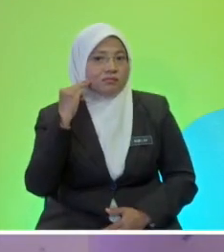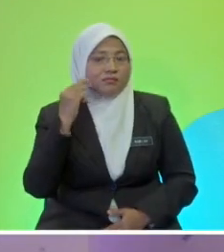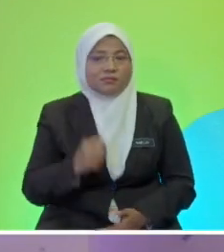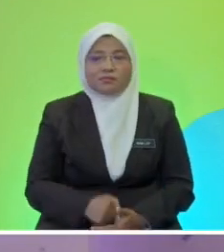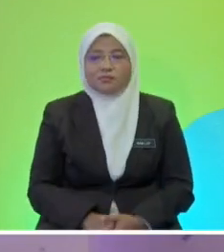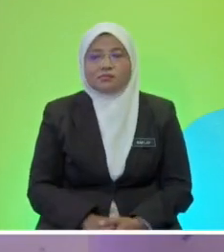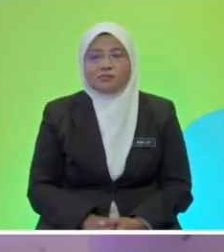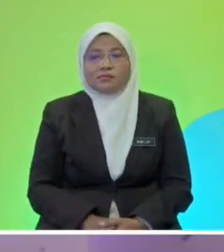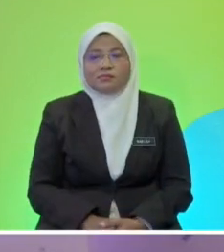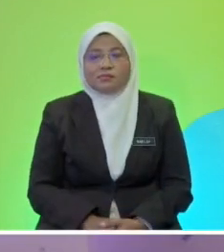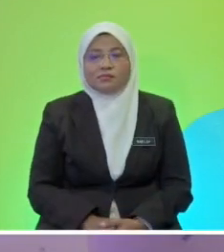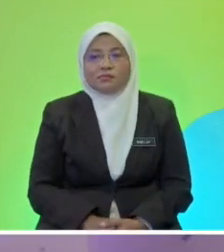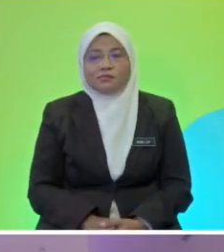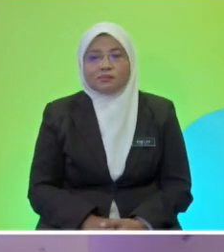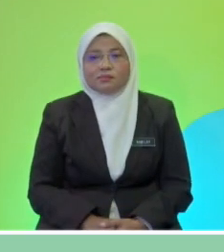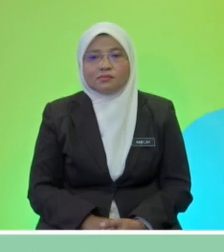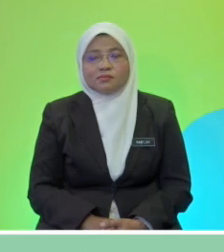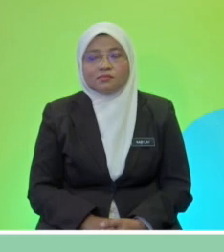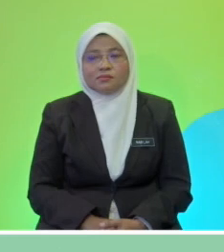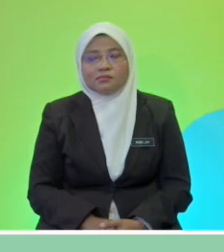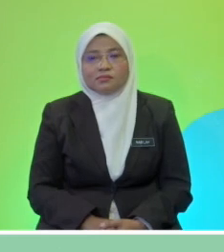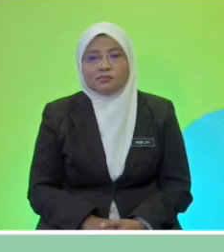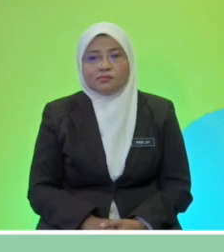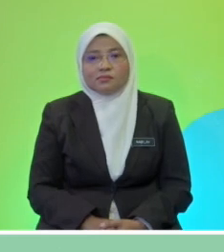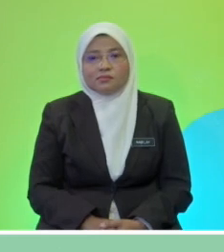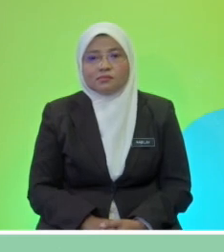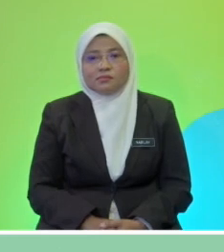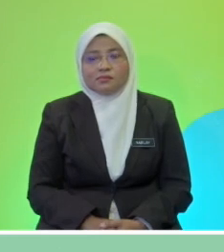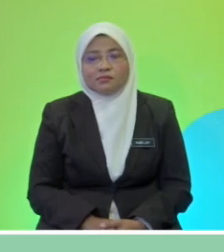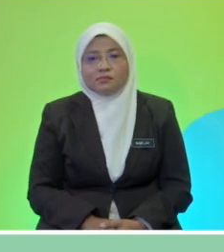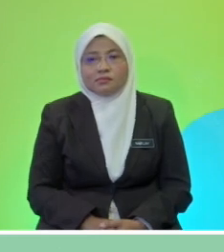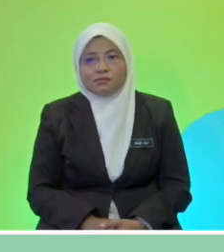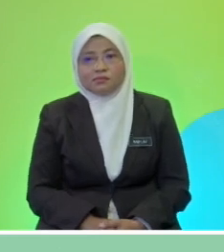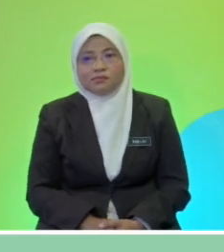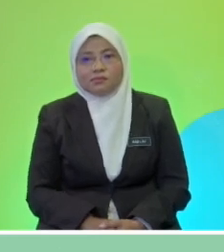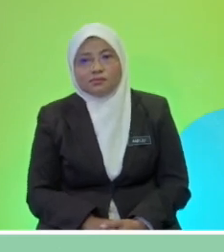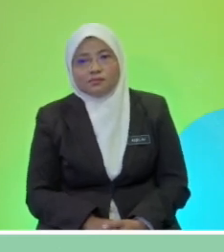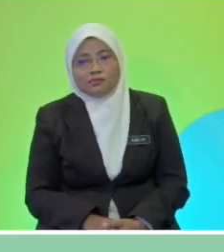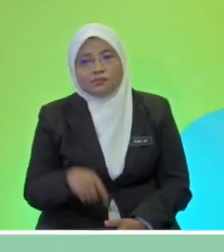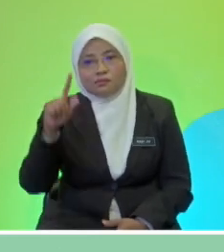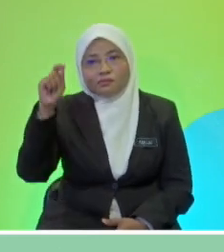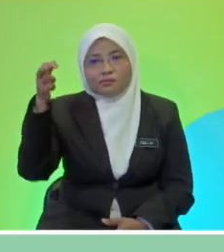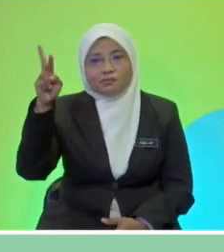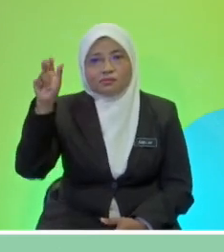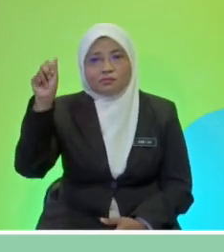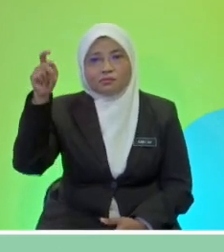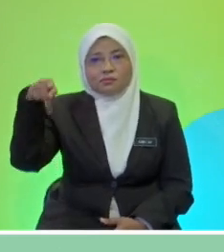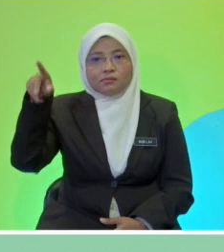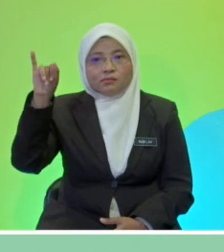oke itu teknik masih dalam peringkat eksperiment Oke yaitu membaiki